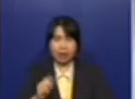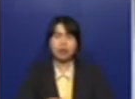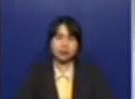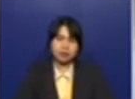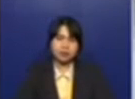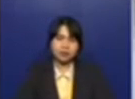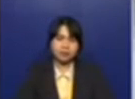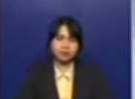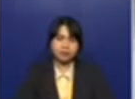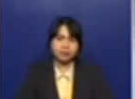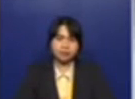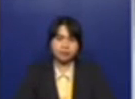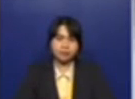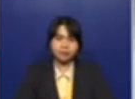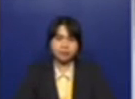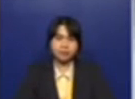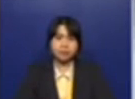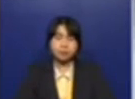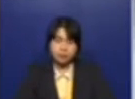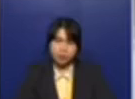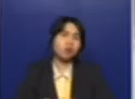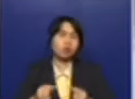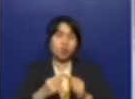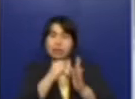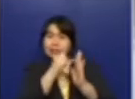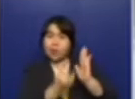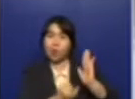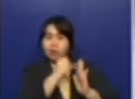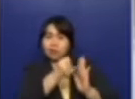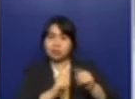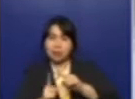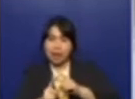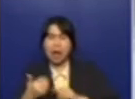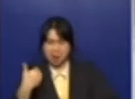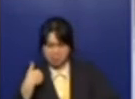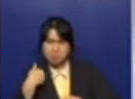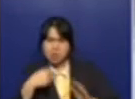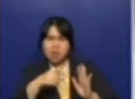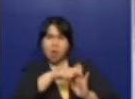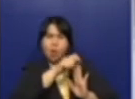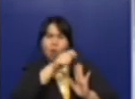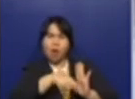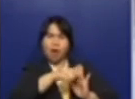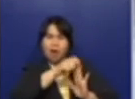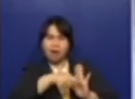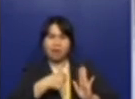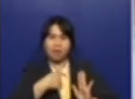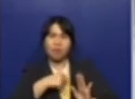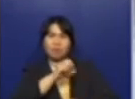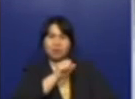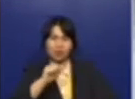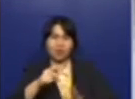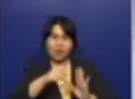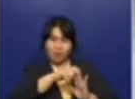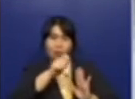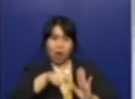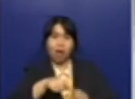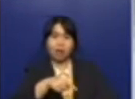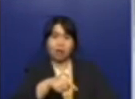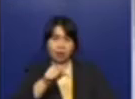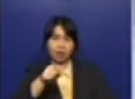พครับในหลายจังหวัดในโคราชก็มีผมเป็นผู้แทนราษฎรในโคราช